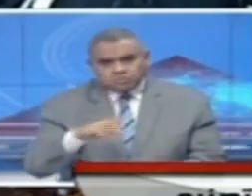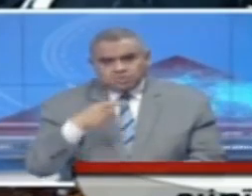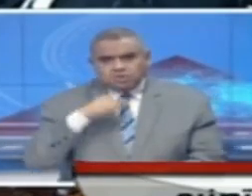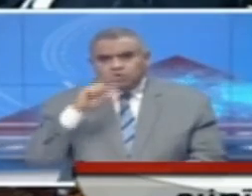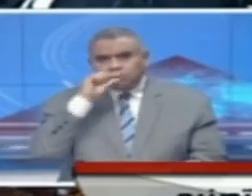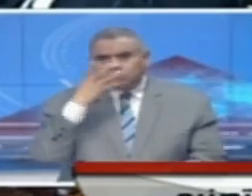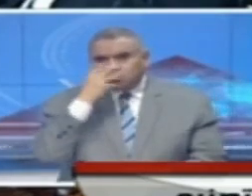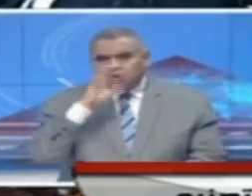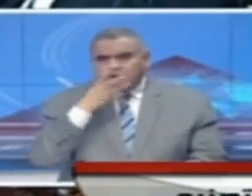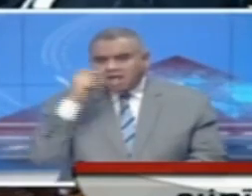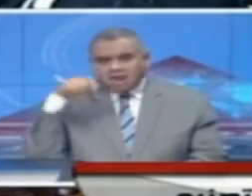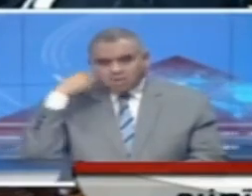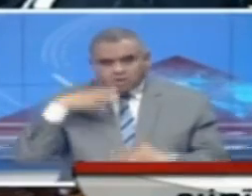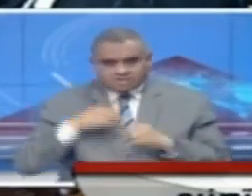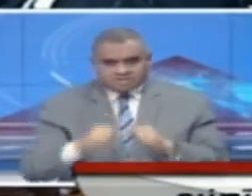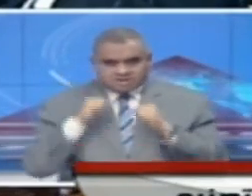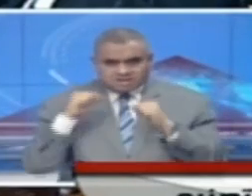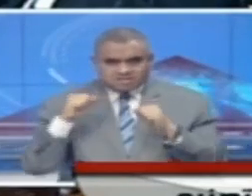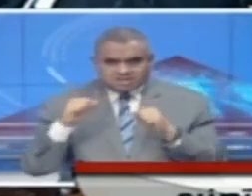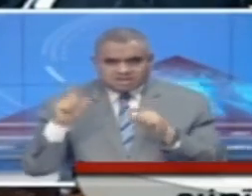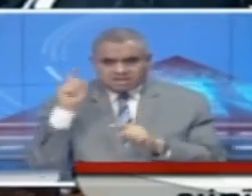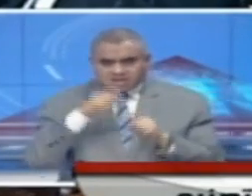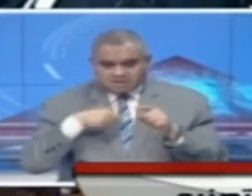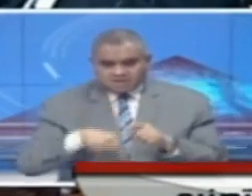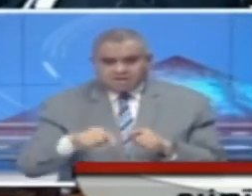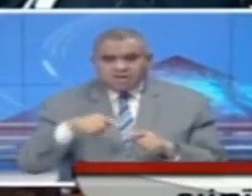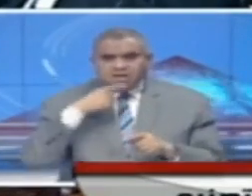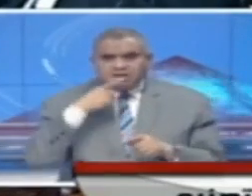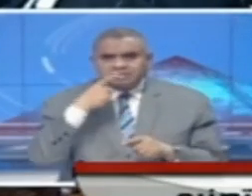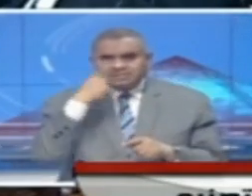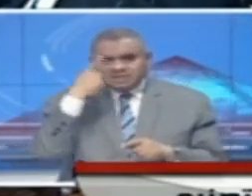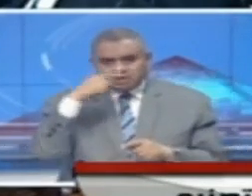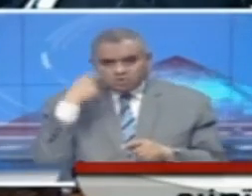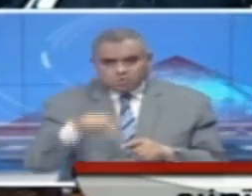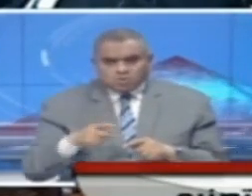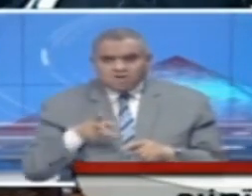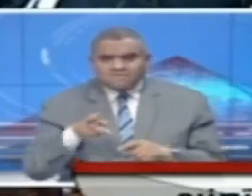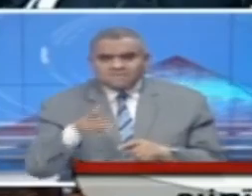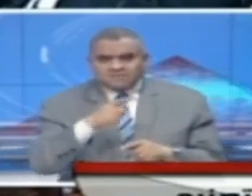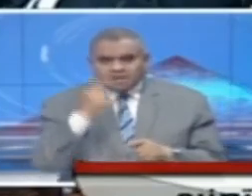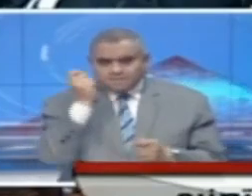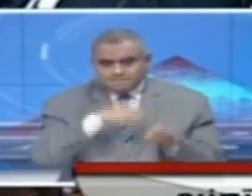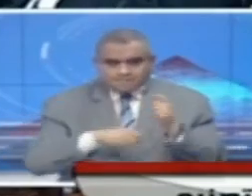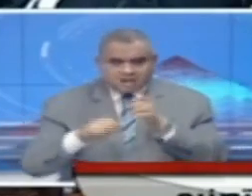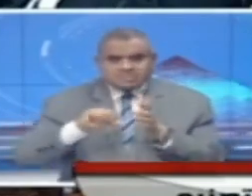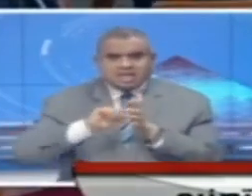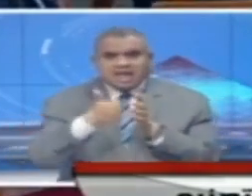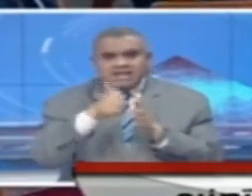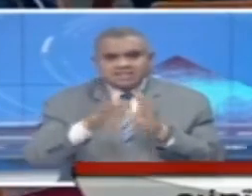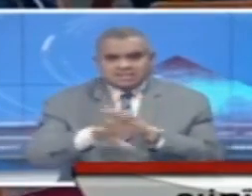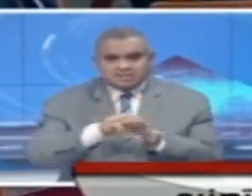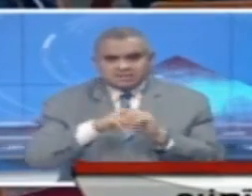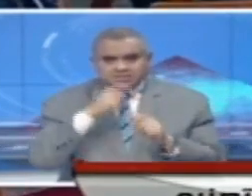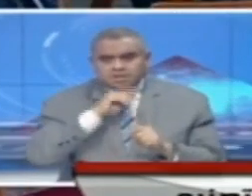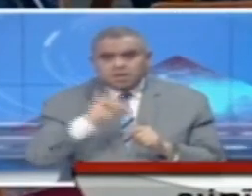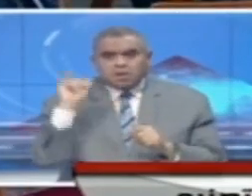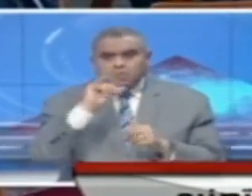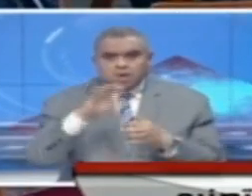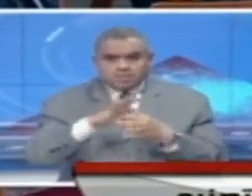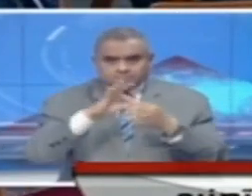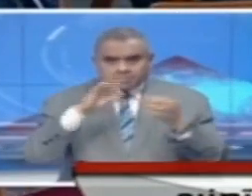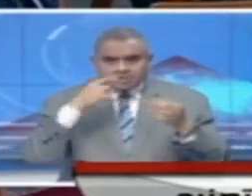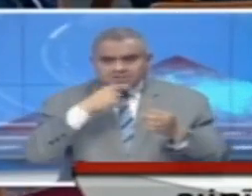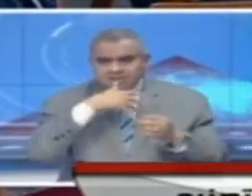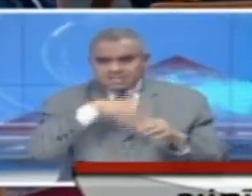ولا 1.5 سنة بنفتتح اول مصنع متكامل لهذا الموضوع. الموضوع ده موضوع مهم،